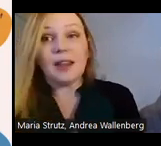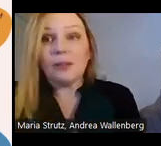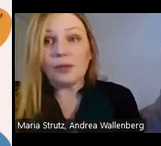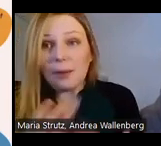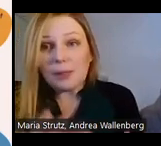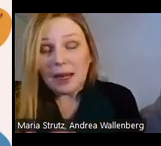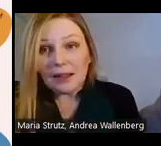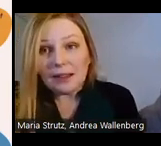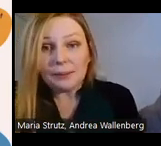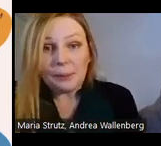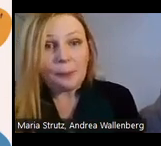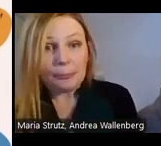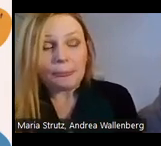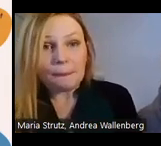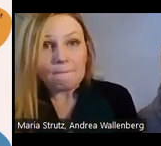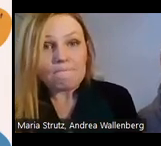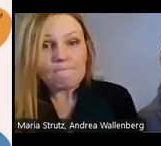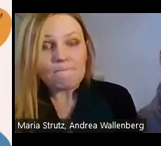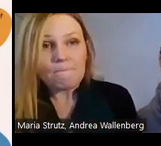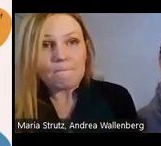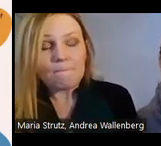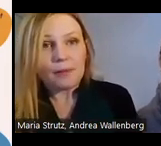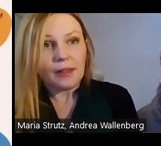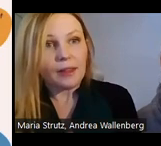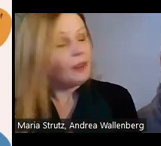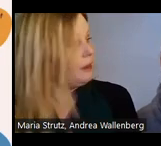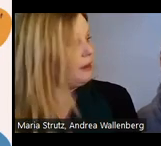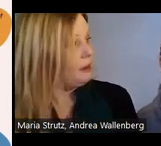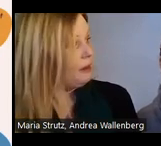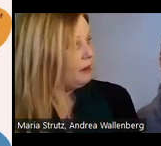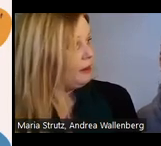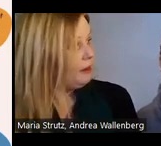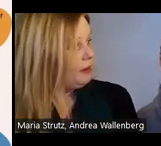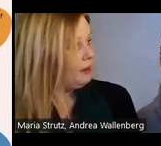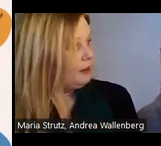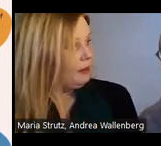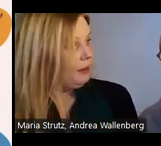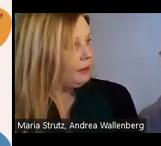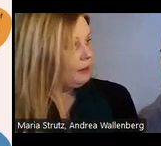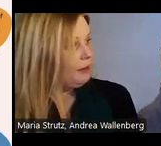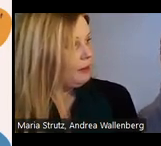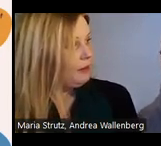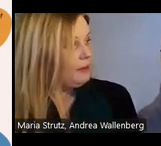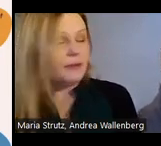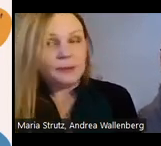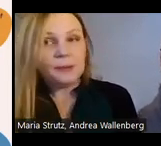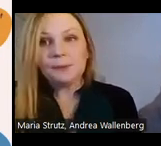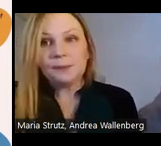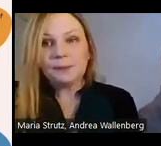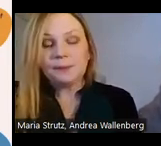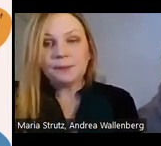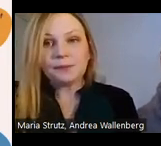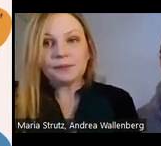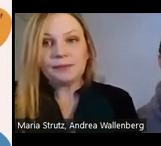blir viktig för samspelet. Och här blir också möjlighet för er som arbetar kring barnets vuxna att guida den vuxna i att faktiskt svara på